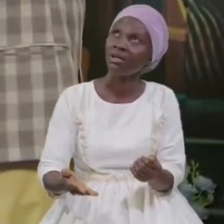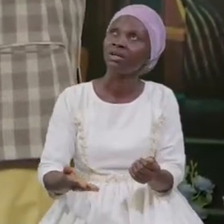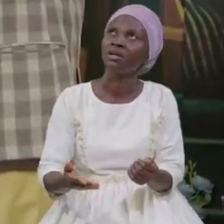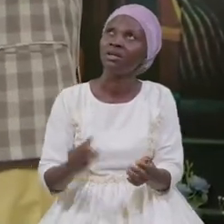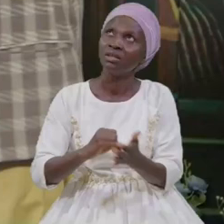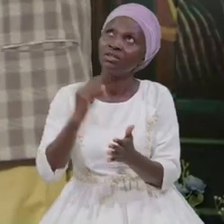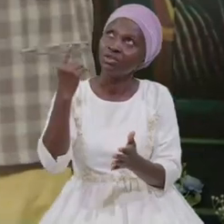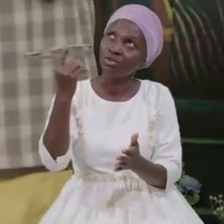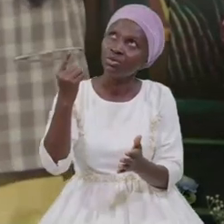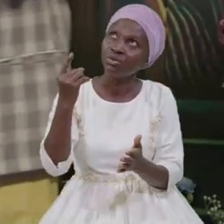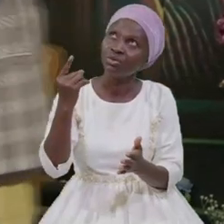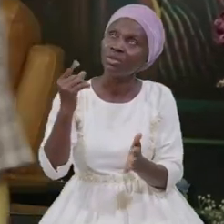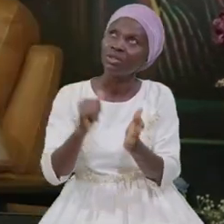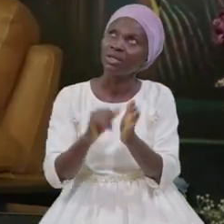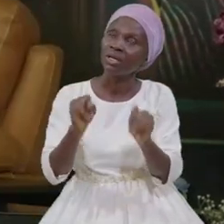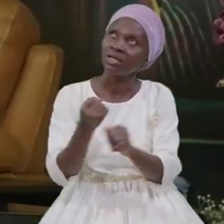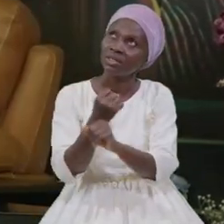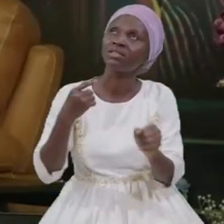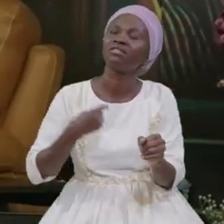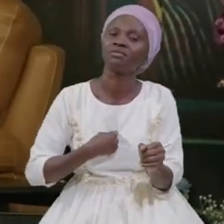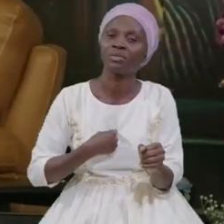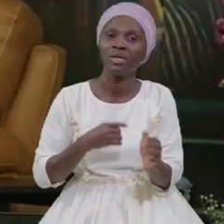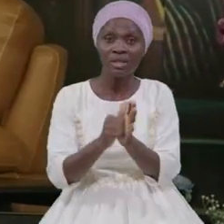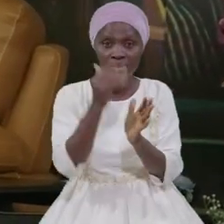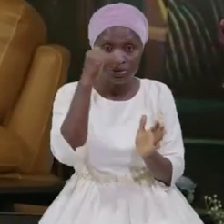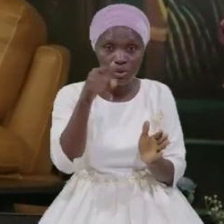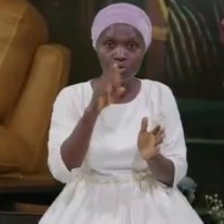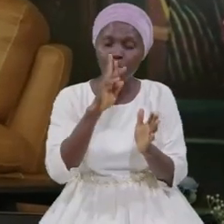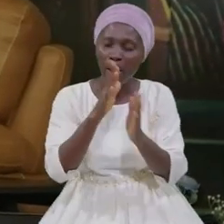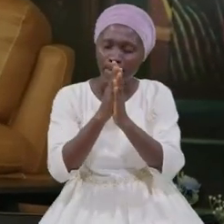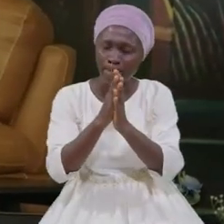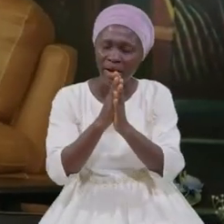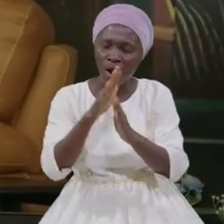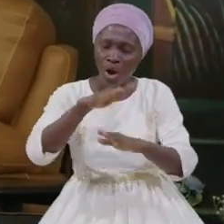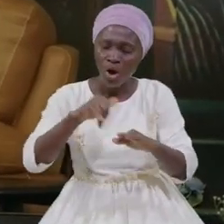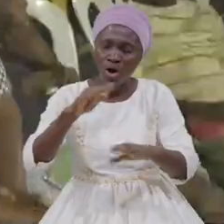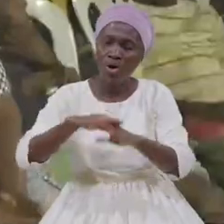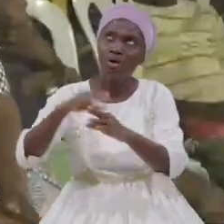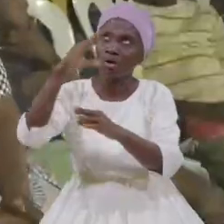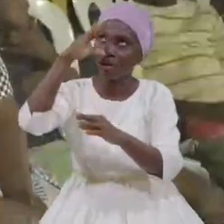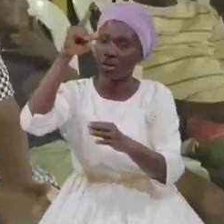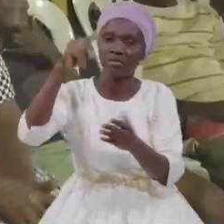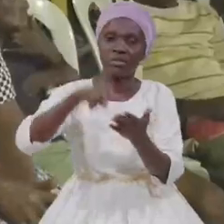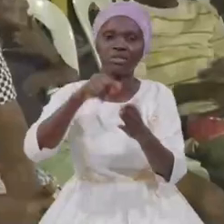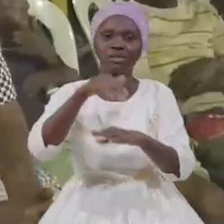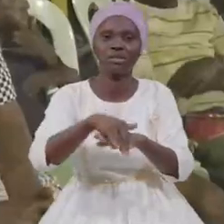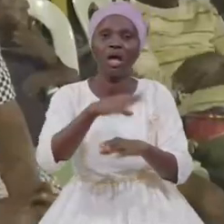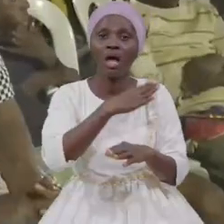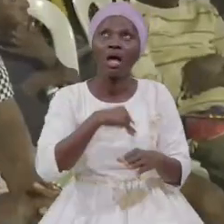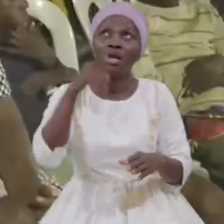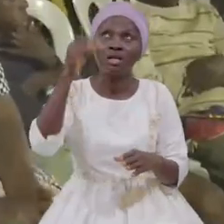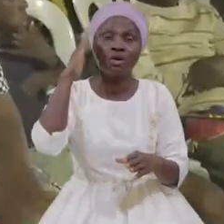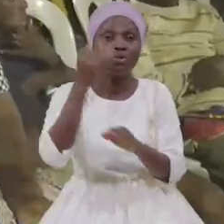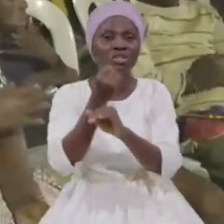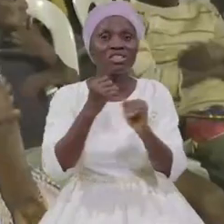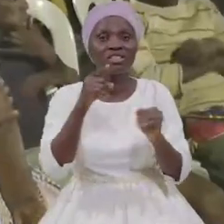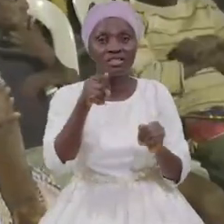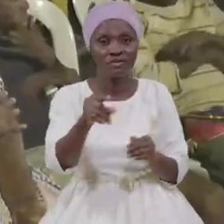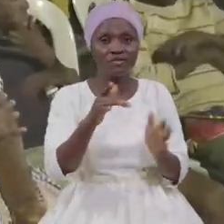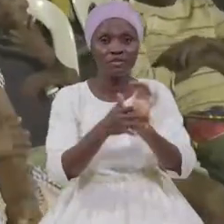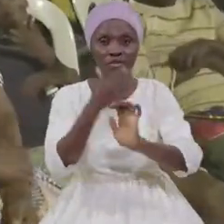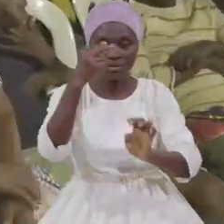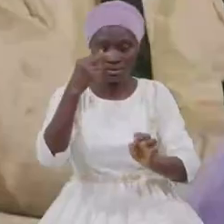lui, en haut là-bas. » C'est pourquoi tu l'invoques ce soir. il te sauvera. J'ai dit, il te